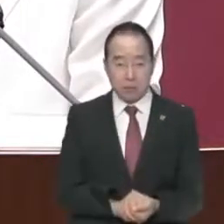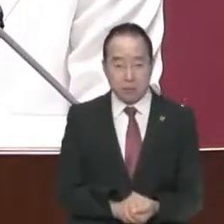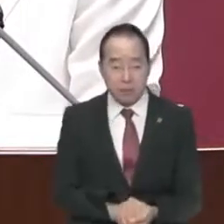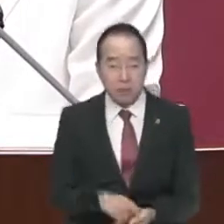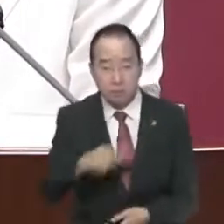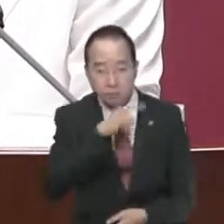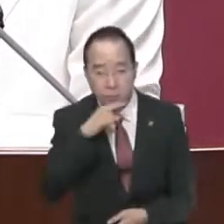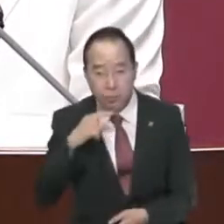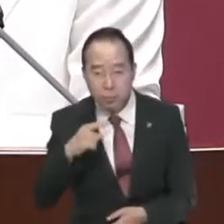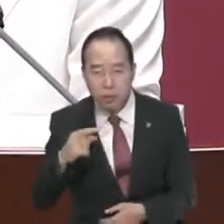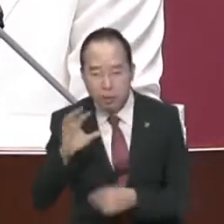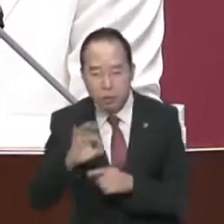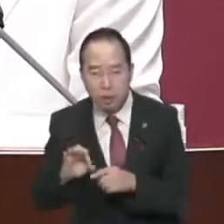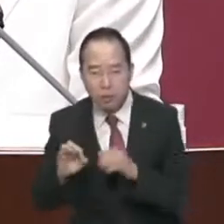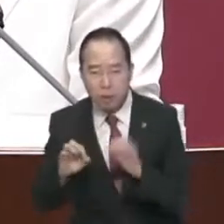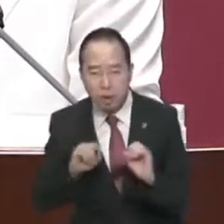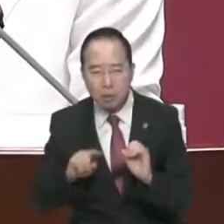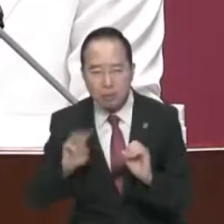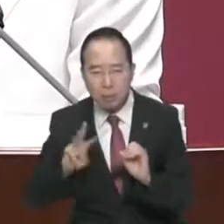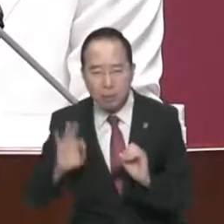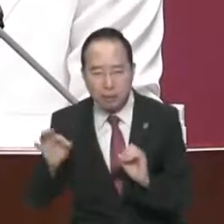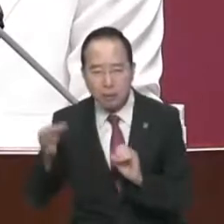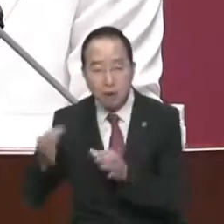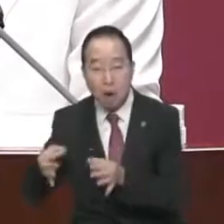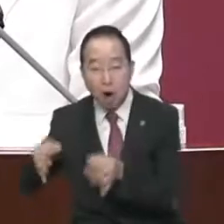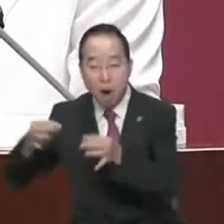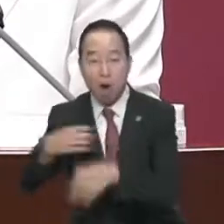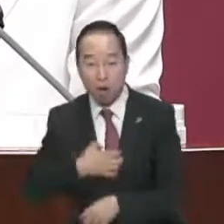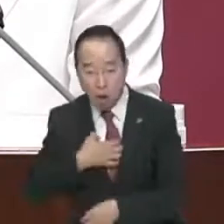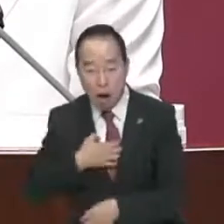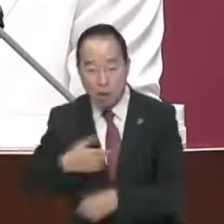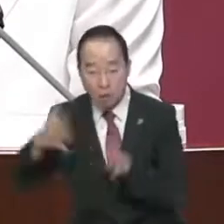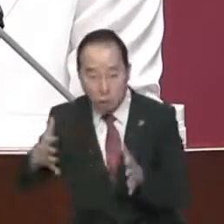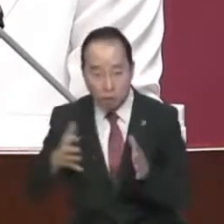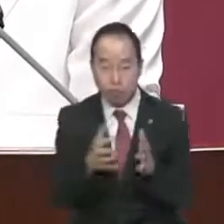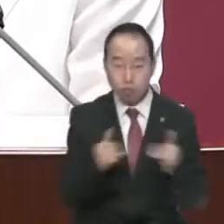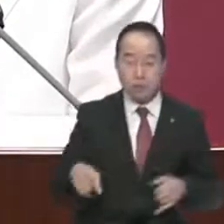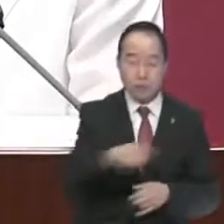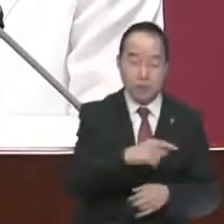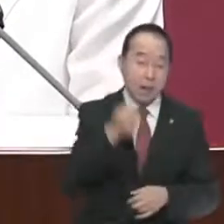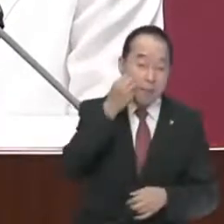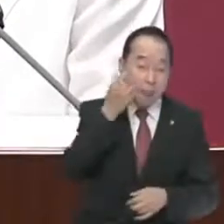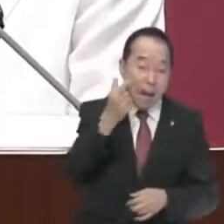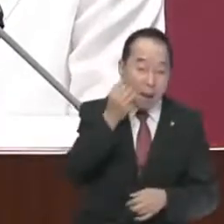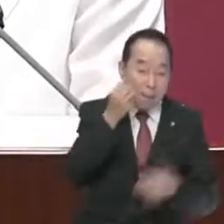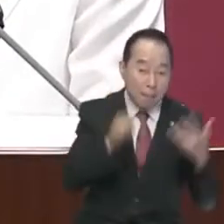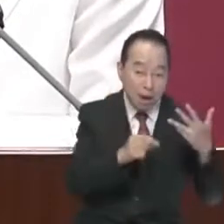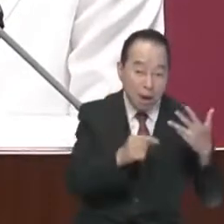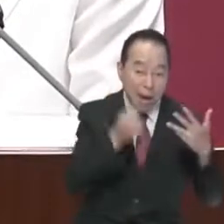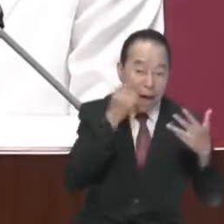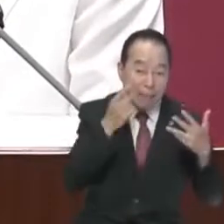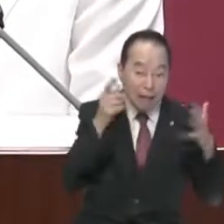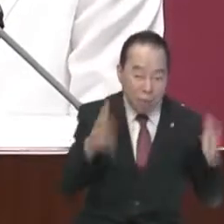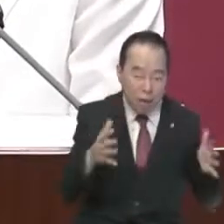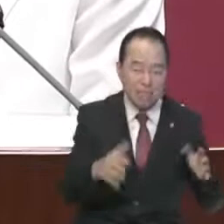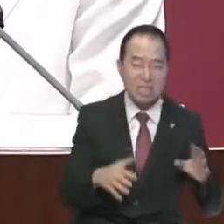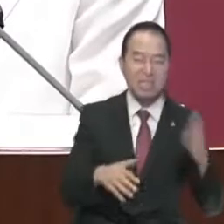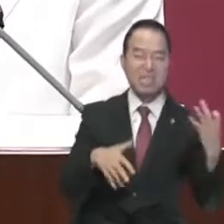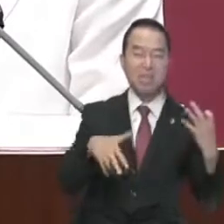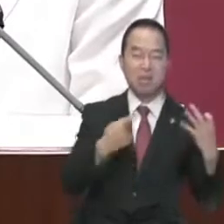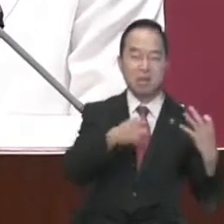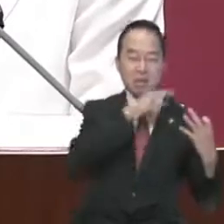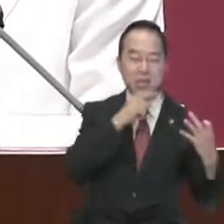비율 0.4% 증가를 걱정하는 동안 국민들은 지난 8월 한 달에 14조의 빚을 졌습니다. 재난